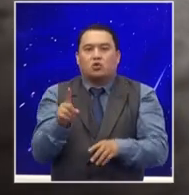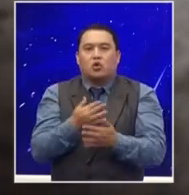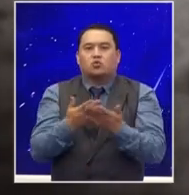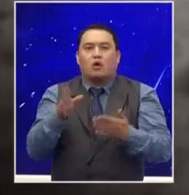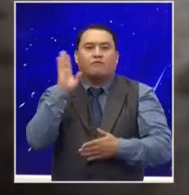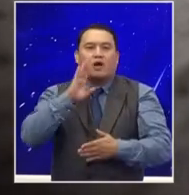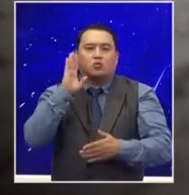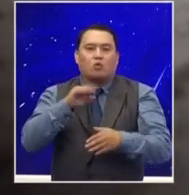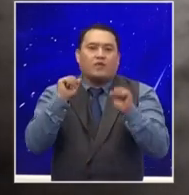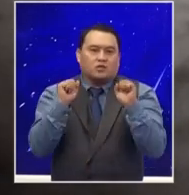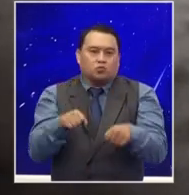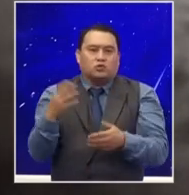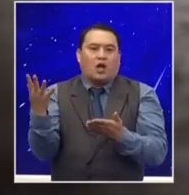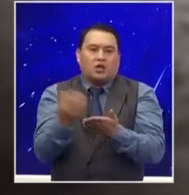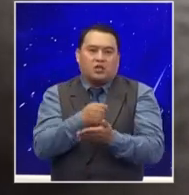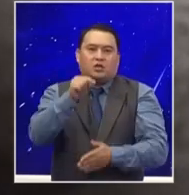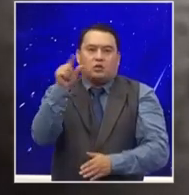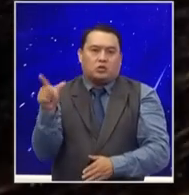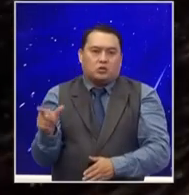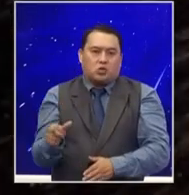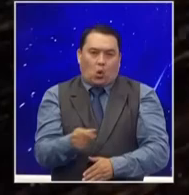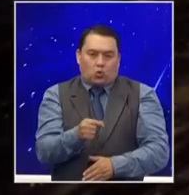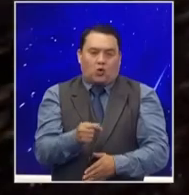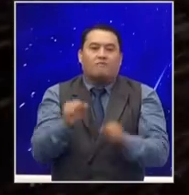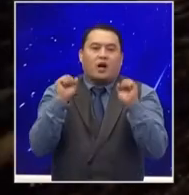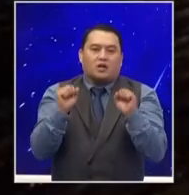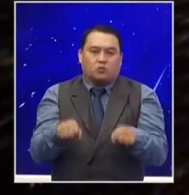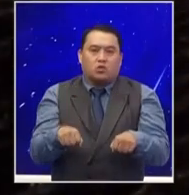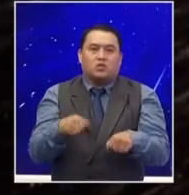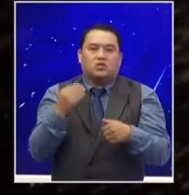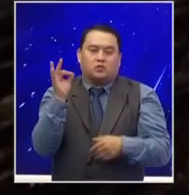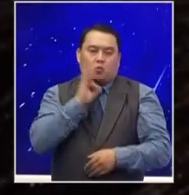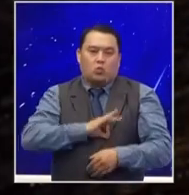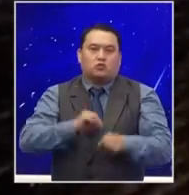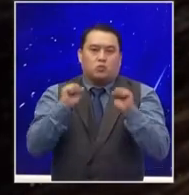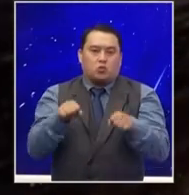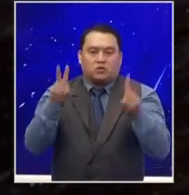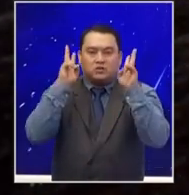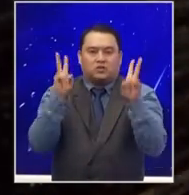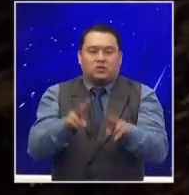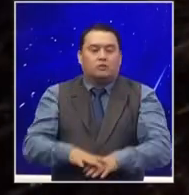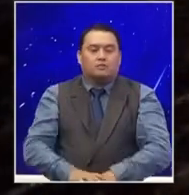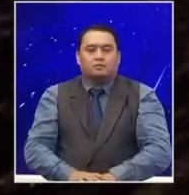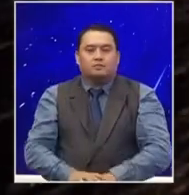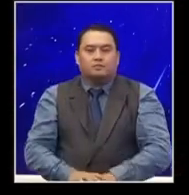насколько много воды можно обнаружить на спутнике и реально ли будет ее использовать.